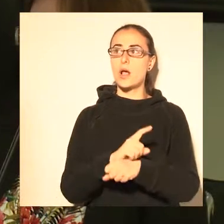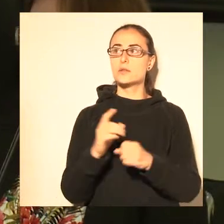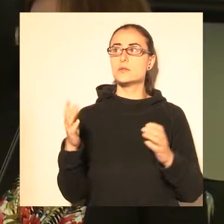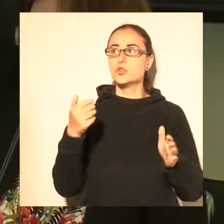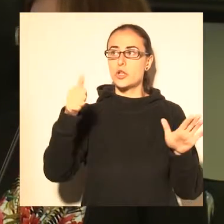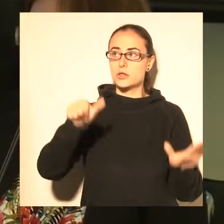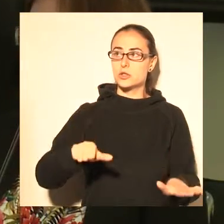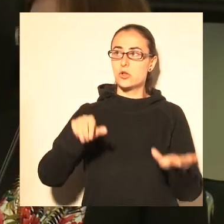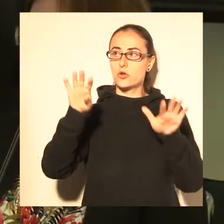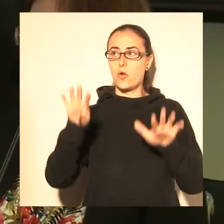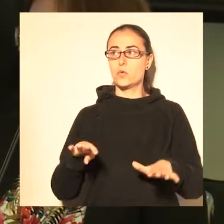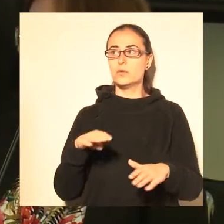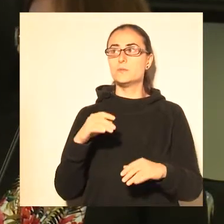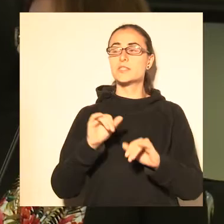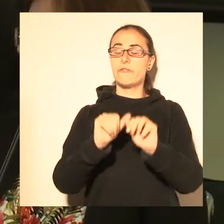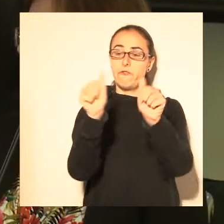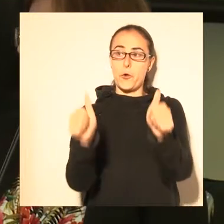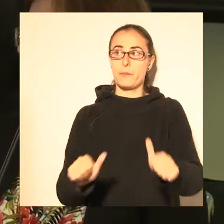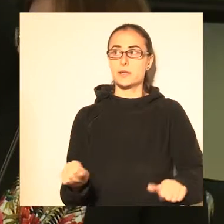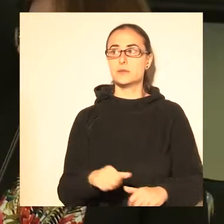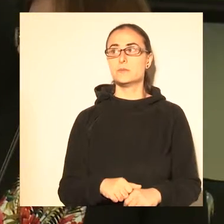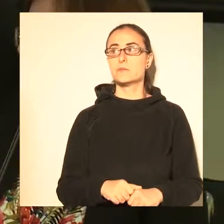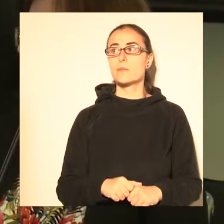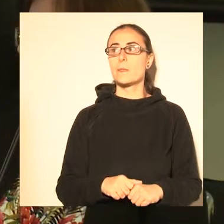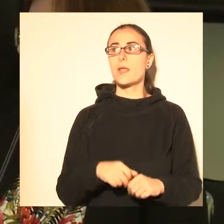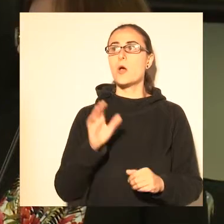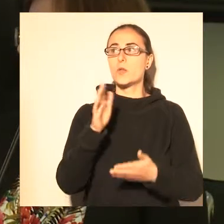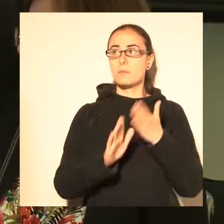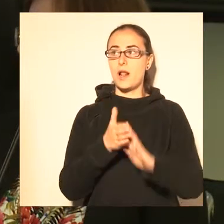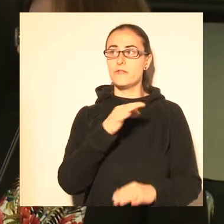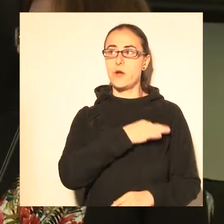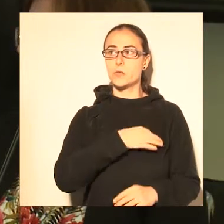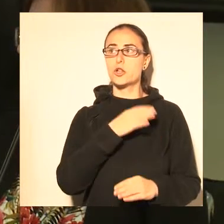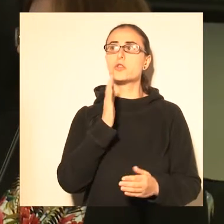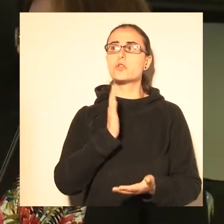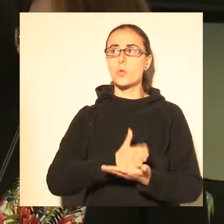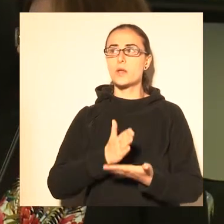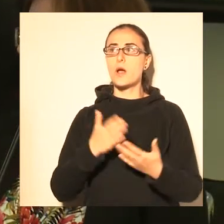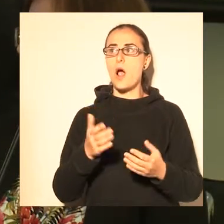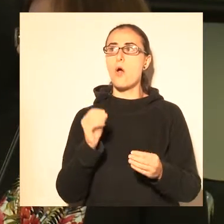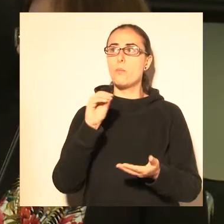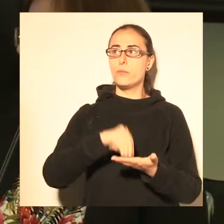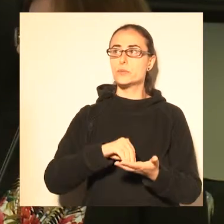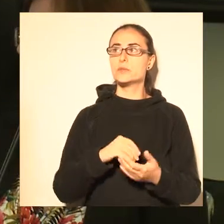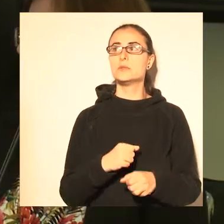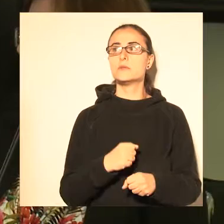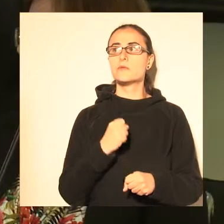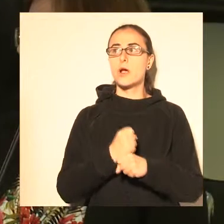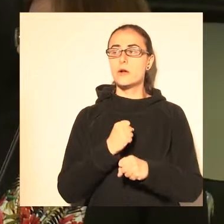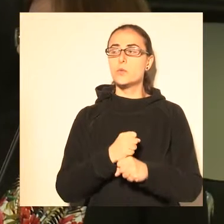durează în jur la șe nă luni de zile să l formez au terminat facultatea întotdeauna au